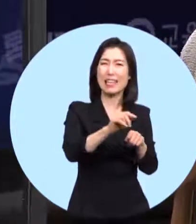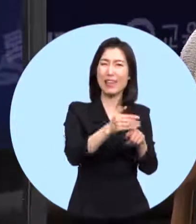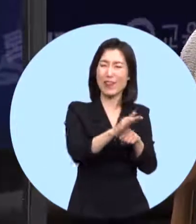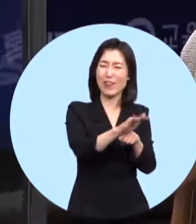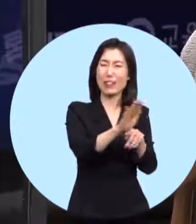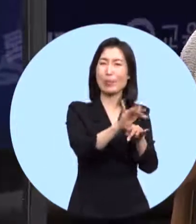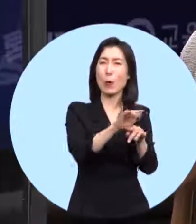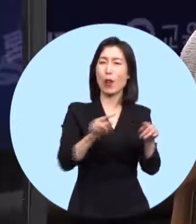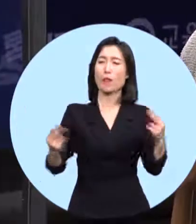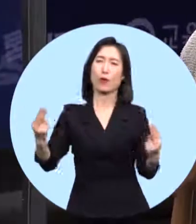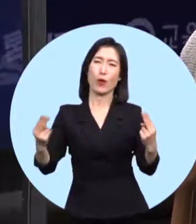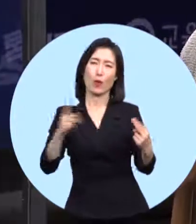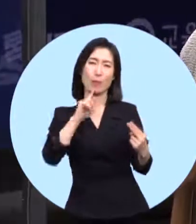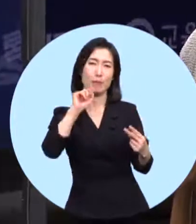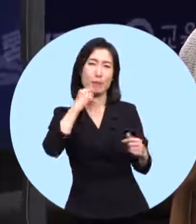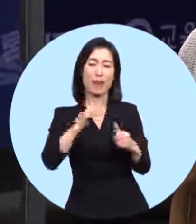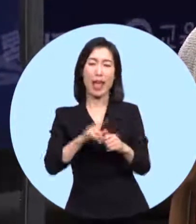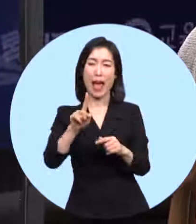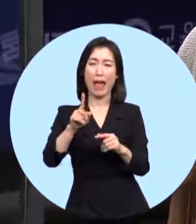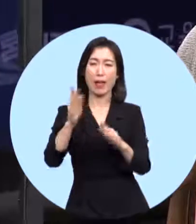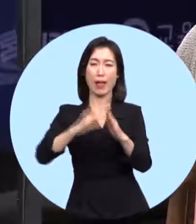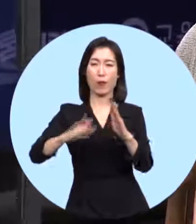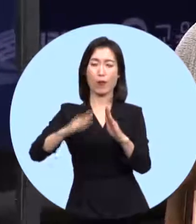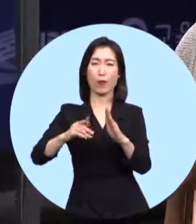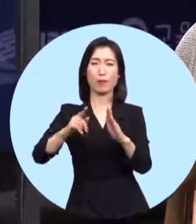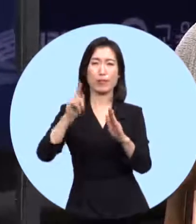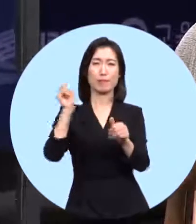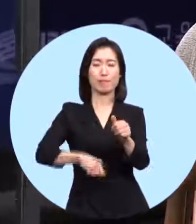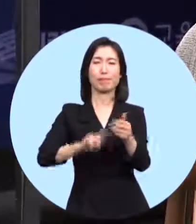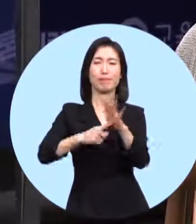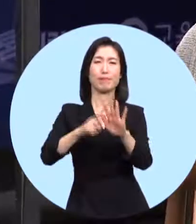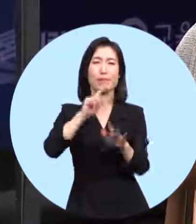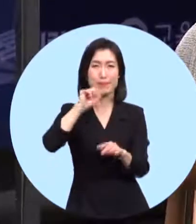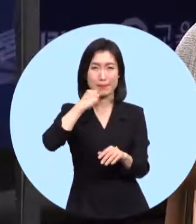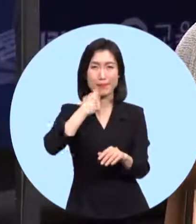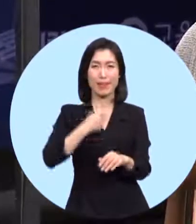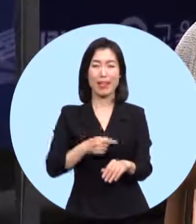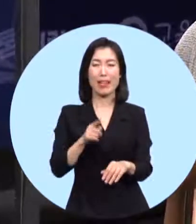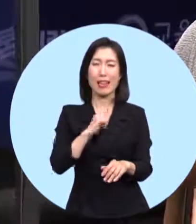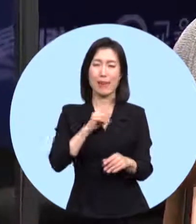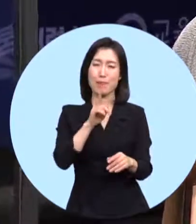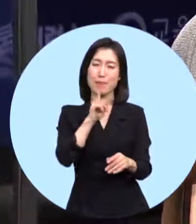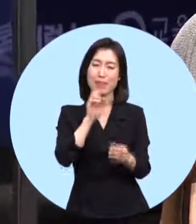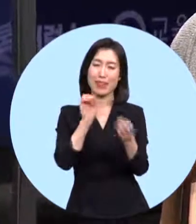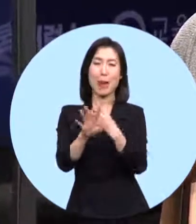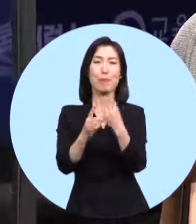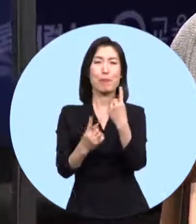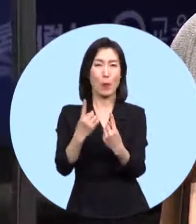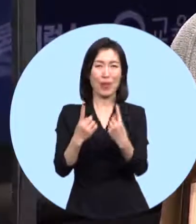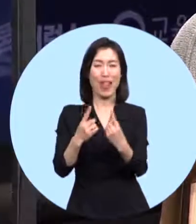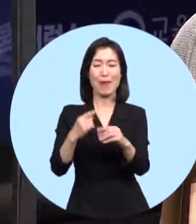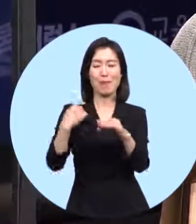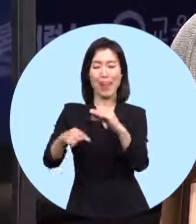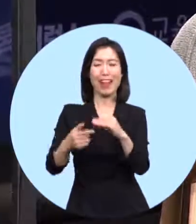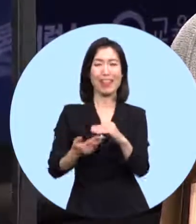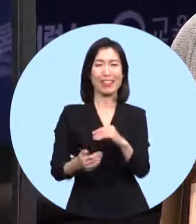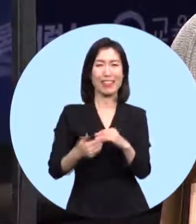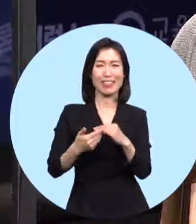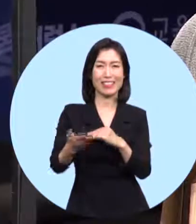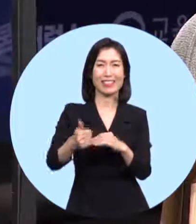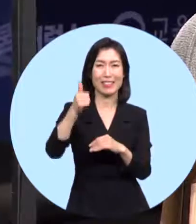따라서 상당히 다르기 때문에 그 부분에 대해서는 제가 자료로 대신 할 테니까 저한테